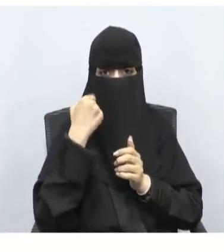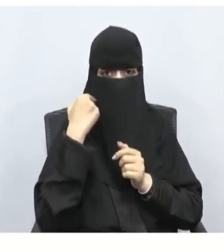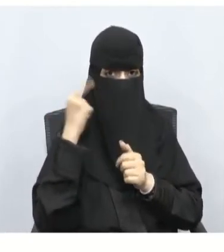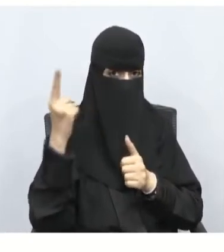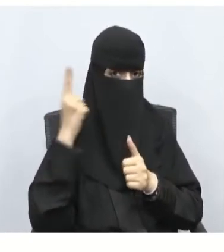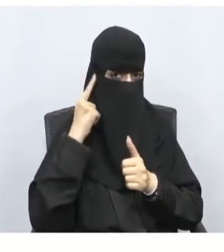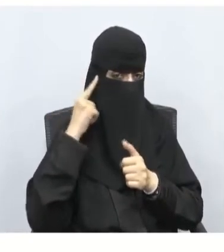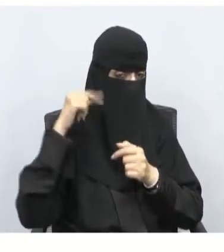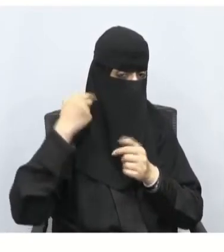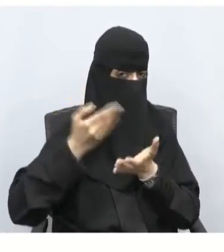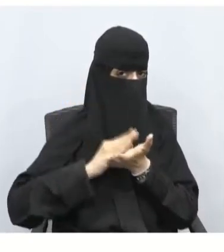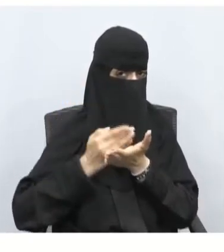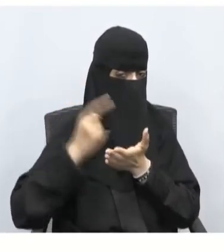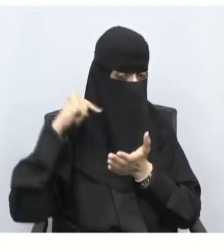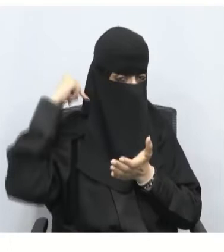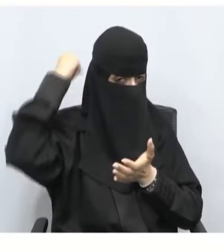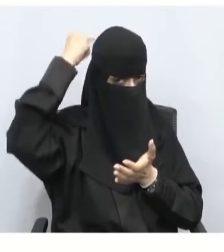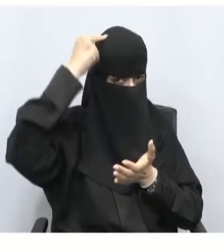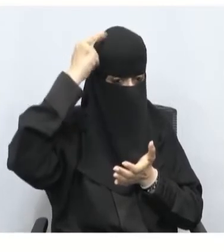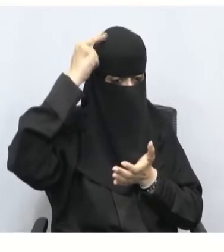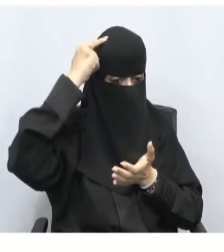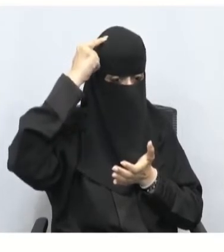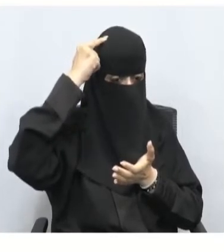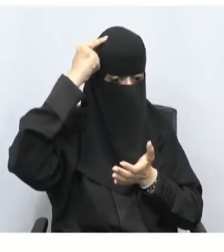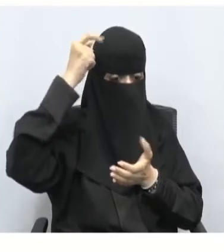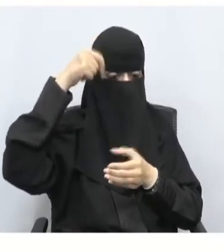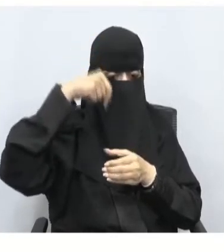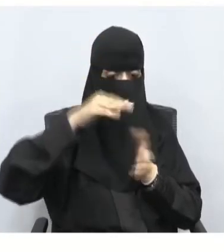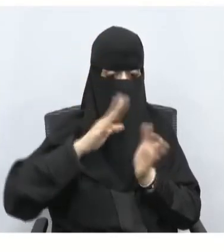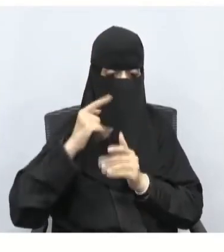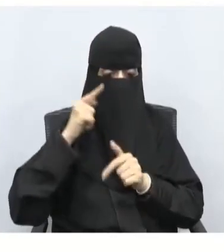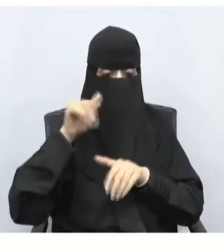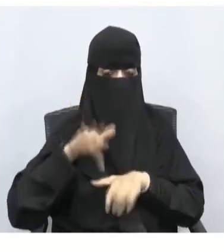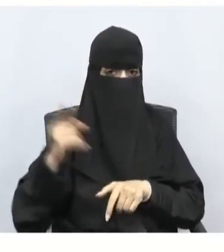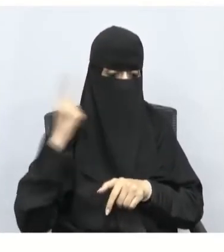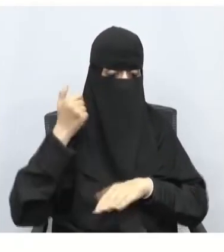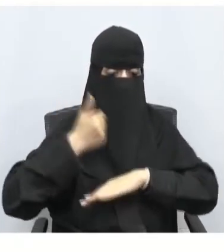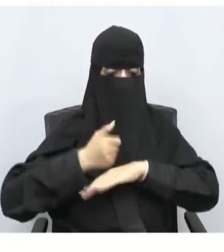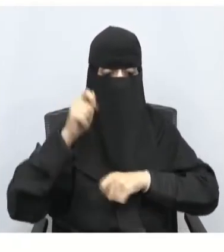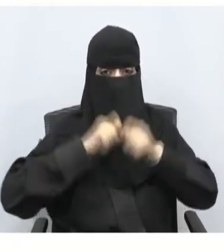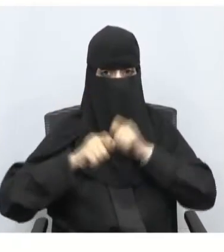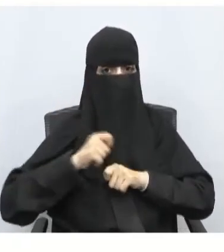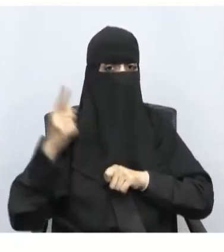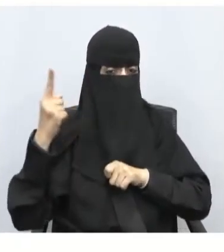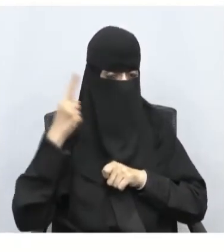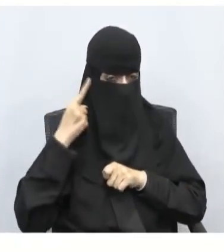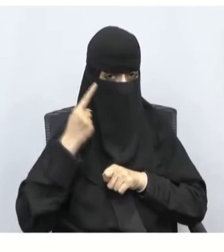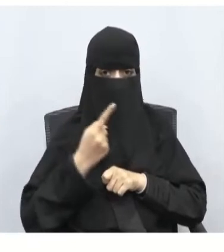يترجم في مركز السمع في المخ، لأن الصوت أساس